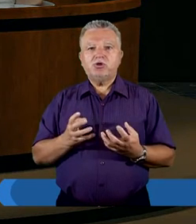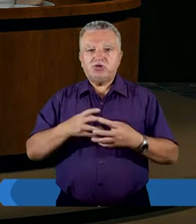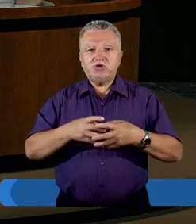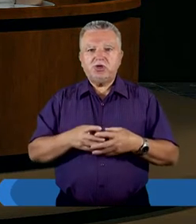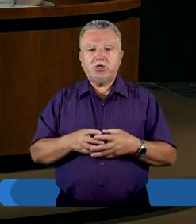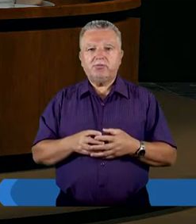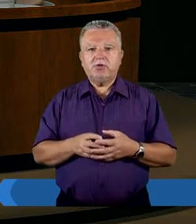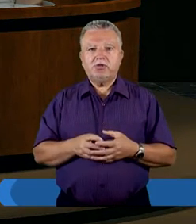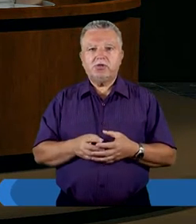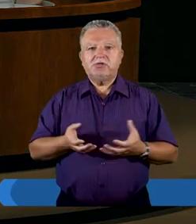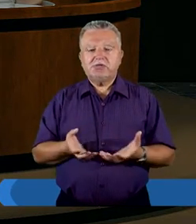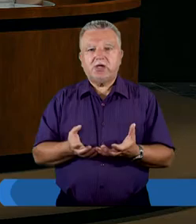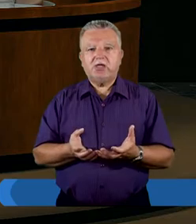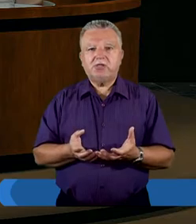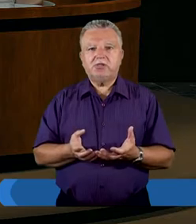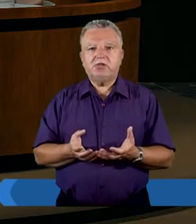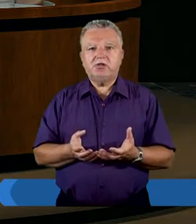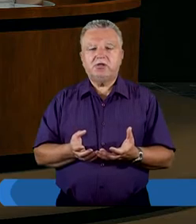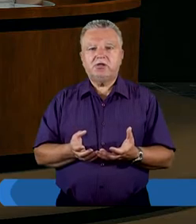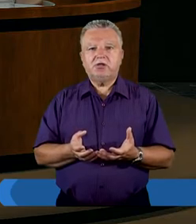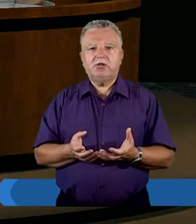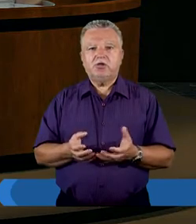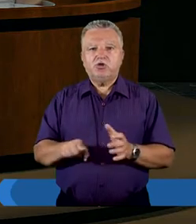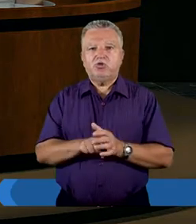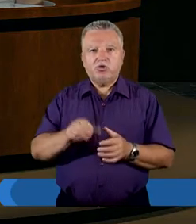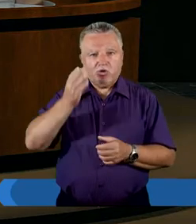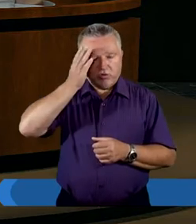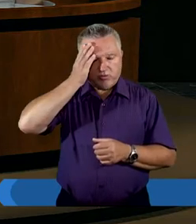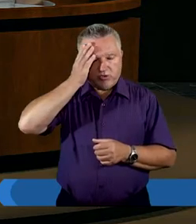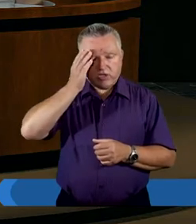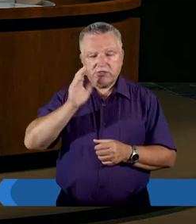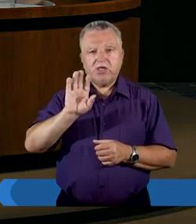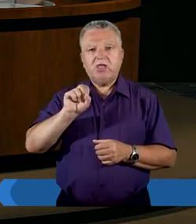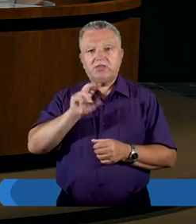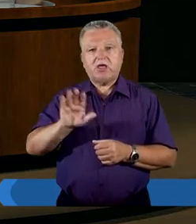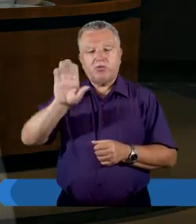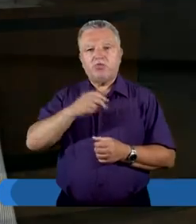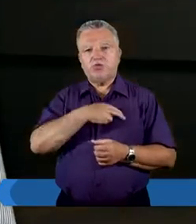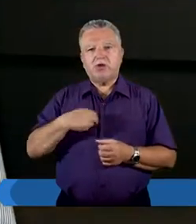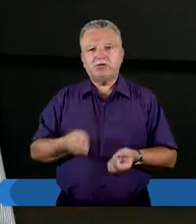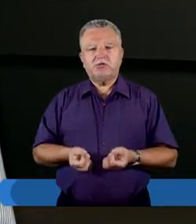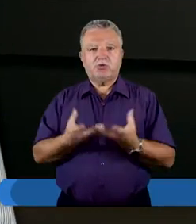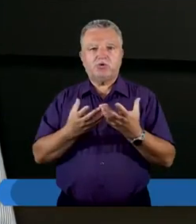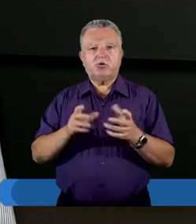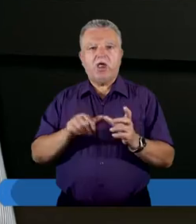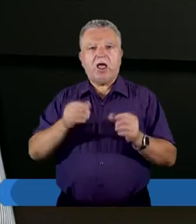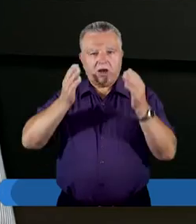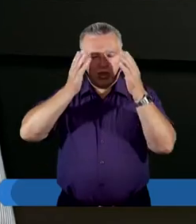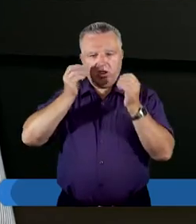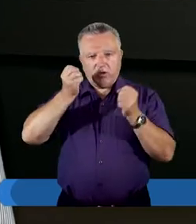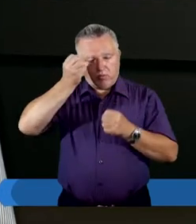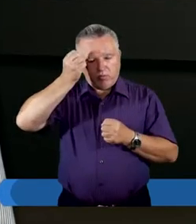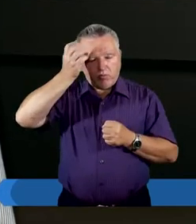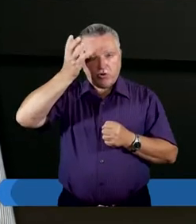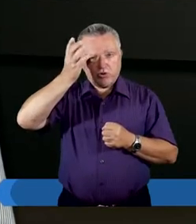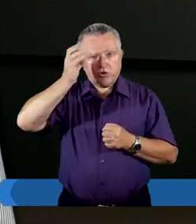dlaczego, to jest źródło wiedzy i tego wszystkiego. Tak nas po prostu Pan Bóg skonstruował. Ale mądrość i